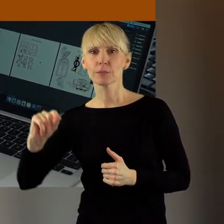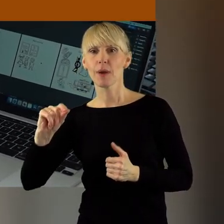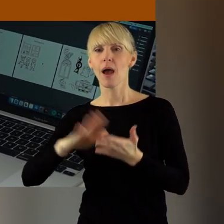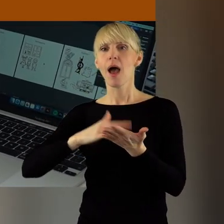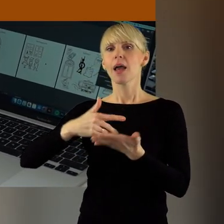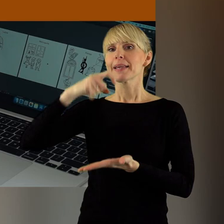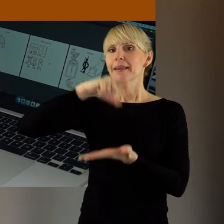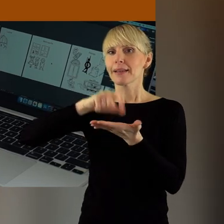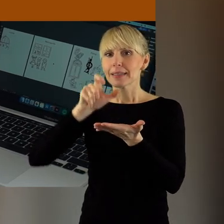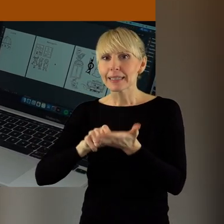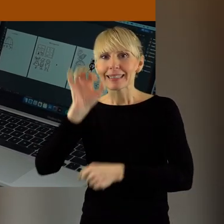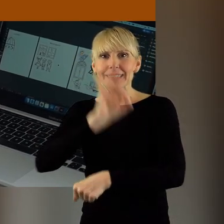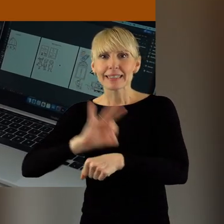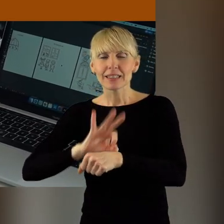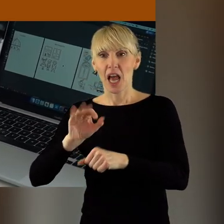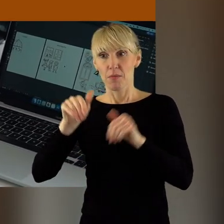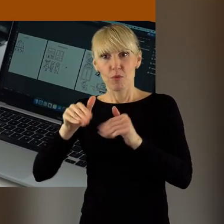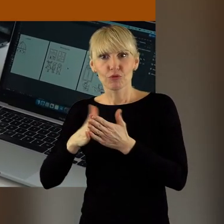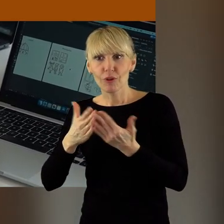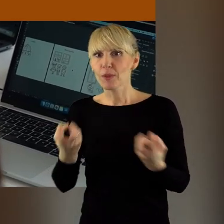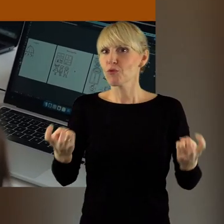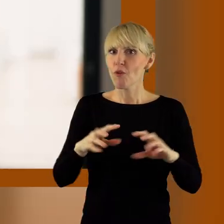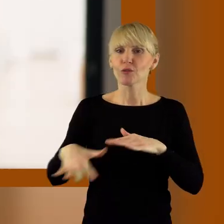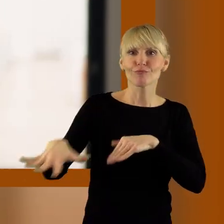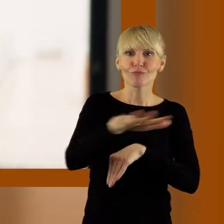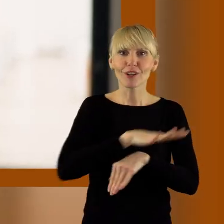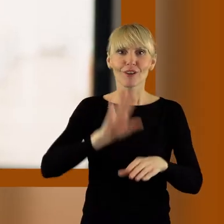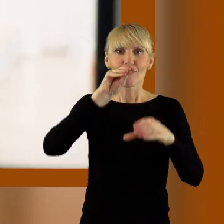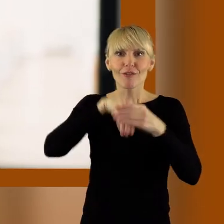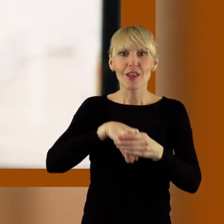stworzyć przestrzeń, dzięki której studenci mogą